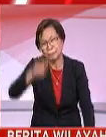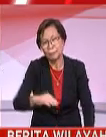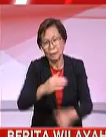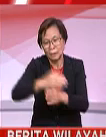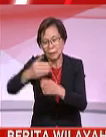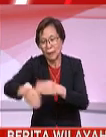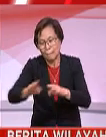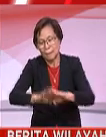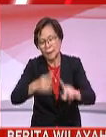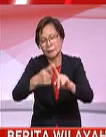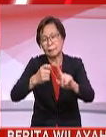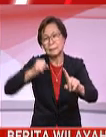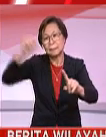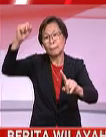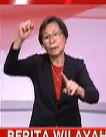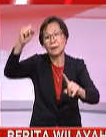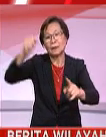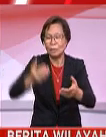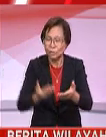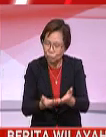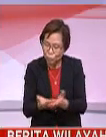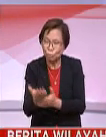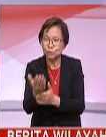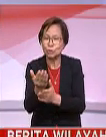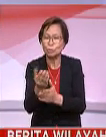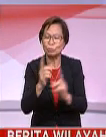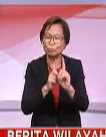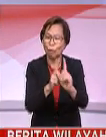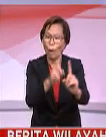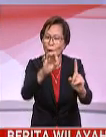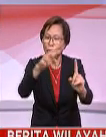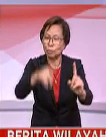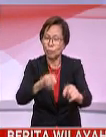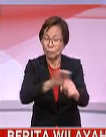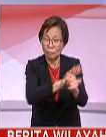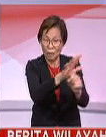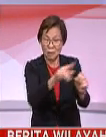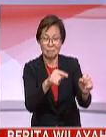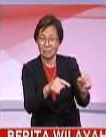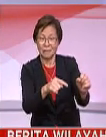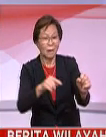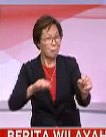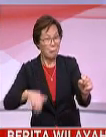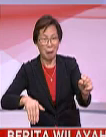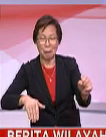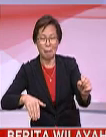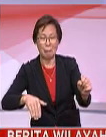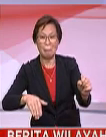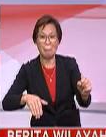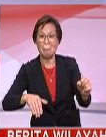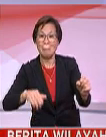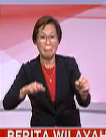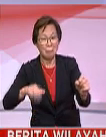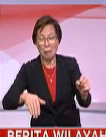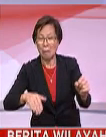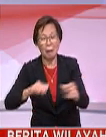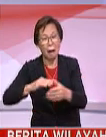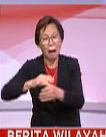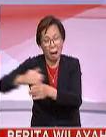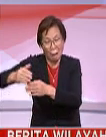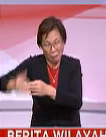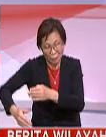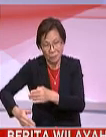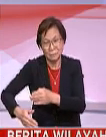Sekian berita dari Sabah untuk petang ini. Terus patuhi SOP. Pandemik COVID-19 belum berakhir. Kembali bersama Zera Azamri dan